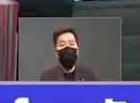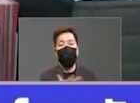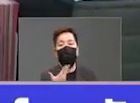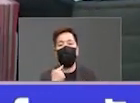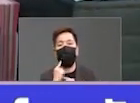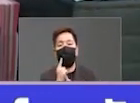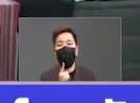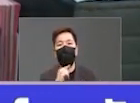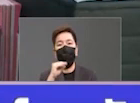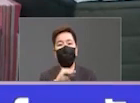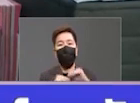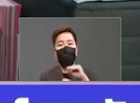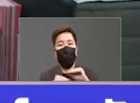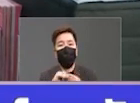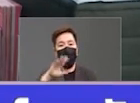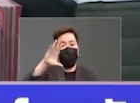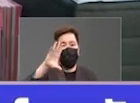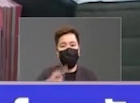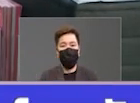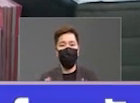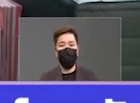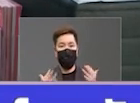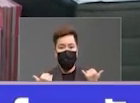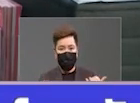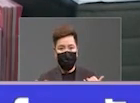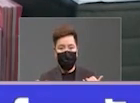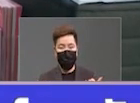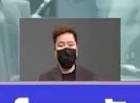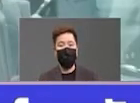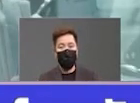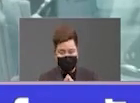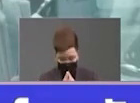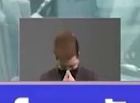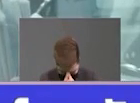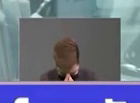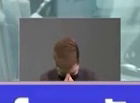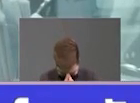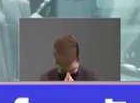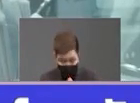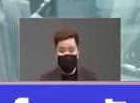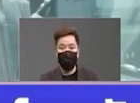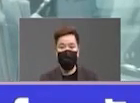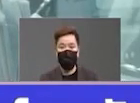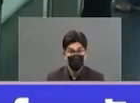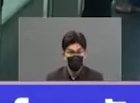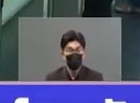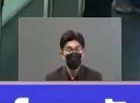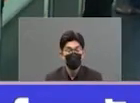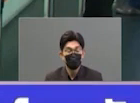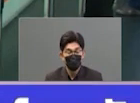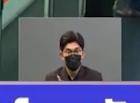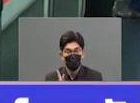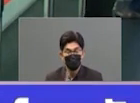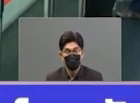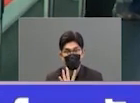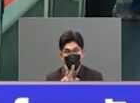นไปก็เป็นอัตราดอกเบี้ยผ่อนปรนนะครับ ครับ ทั้งนี้ในส่วนของการขอสินเชื่อตรงนี้เนี่ยก็จะต้องยื่นขอภายในไ